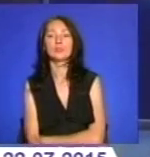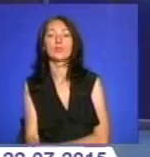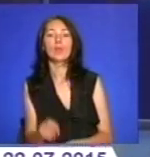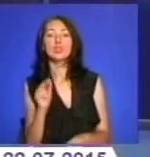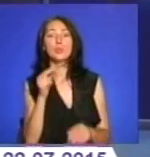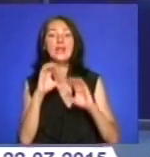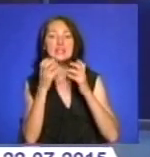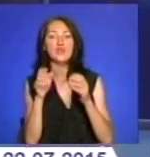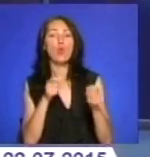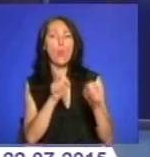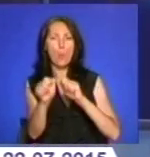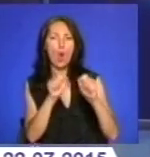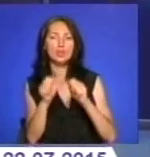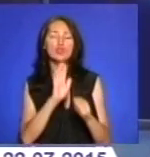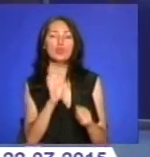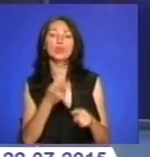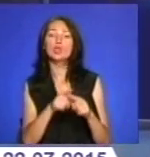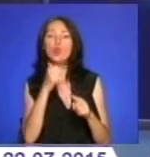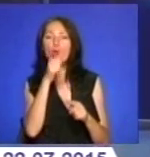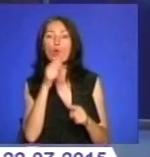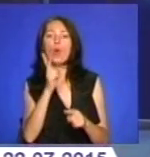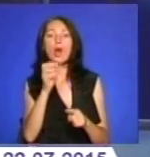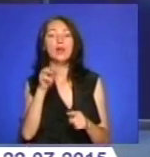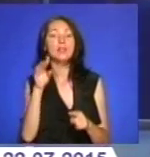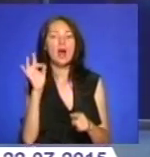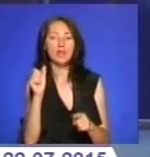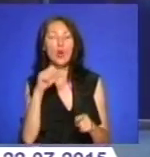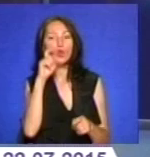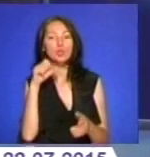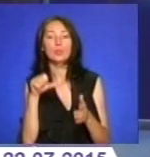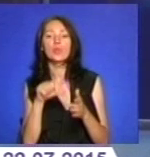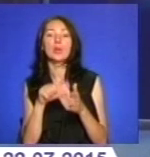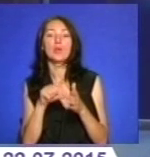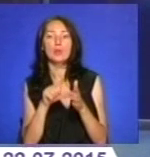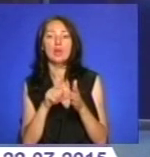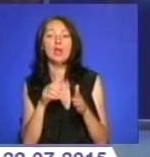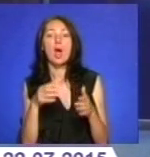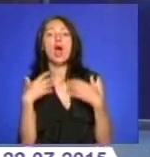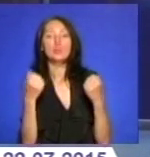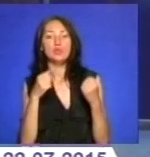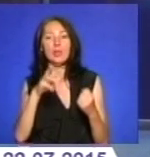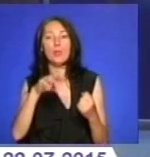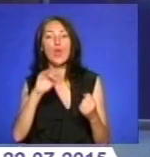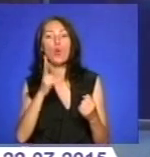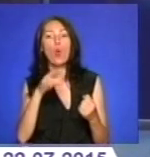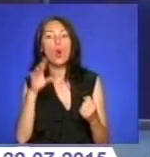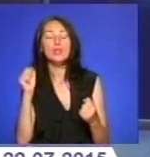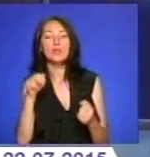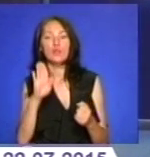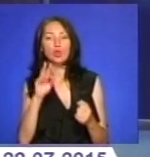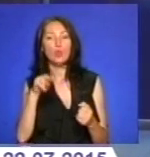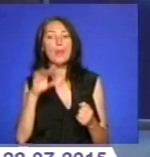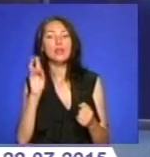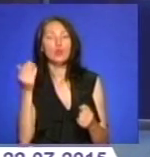На чемпіонаті світу з боксу, що відбудеться цього року в Катарі, Україну представлятиме спортсмен з Миколинців Віктор Петров. Минулого місяця